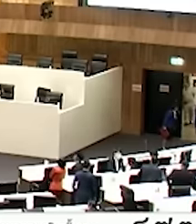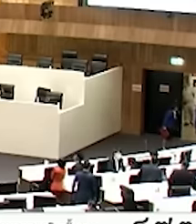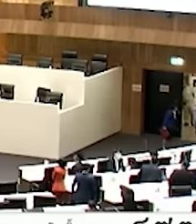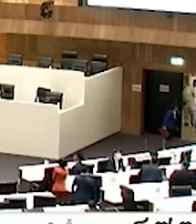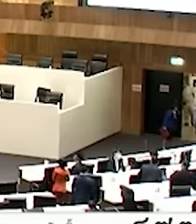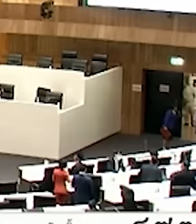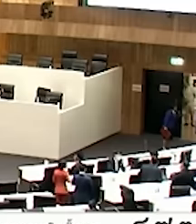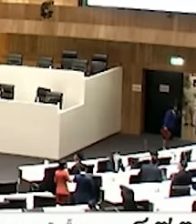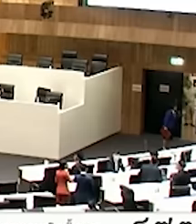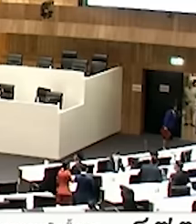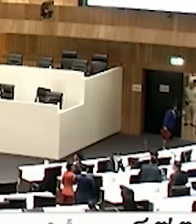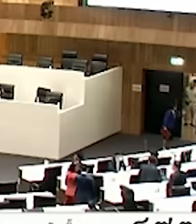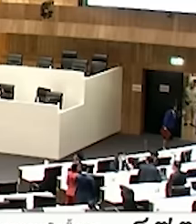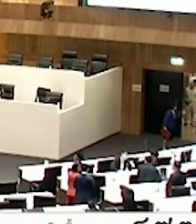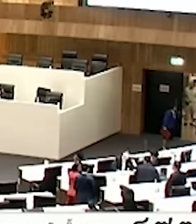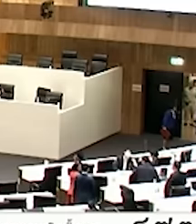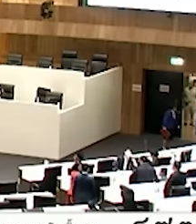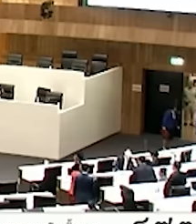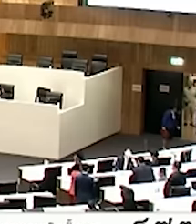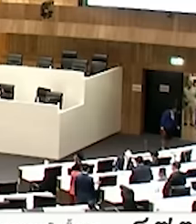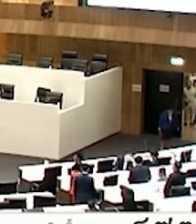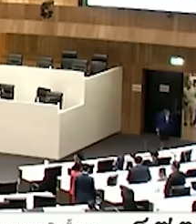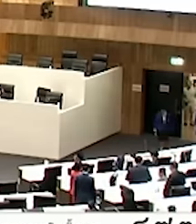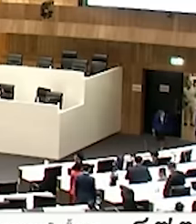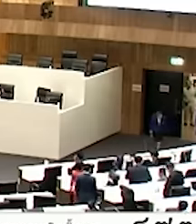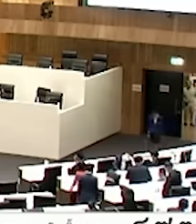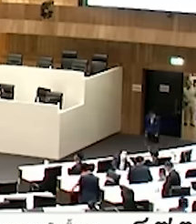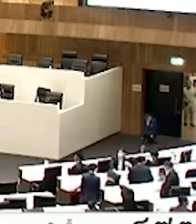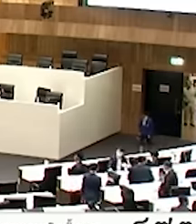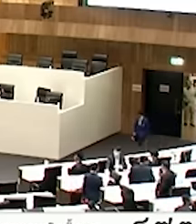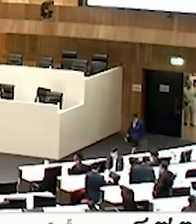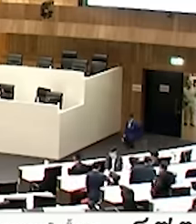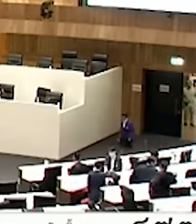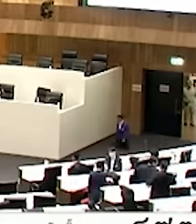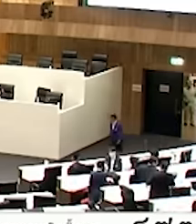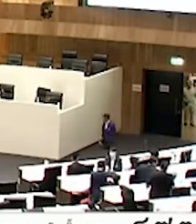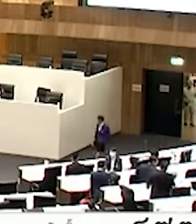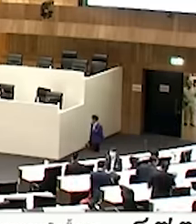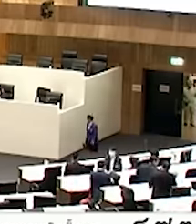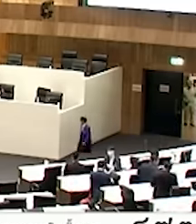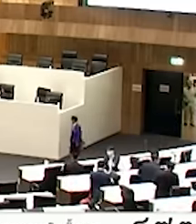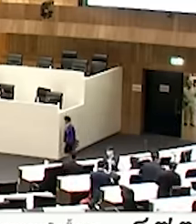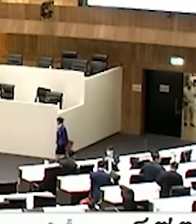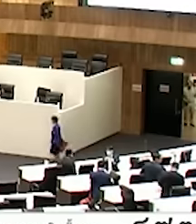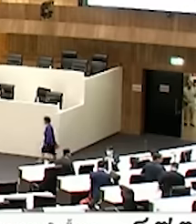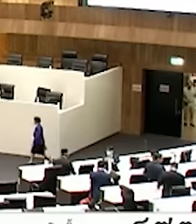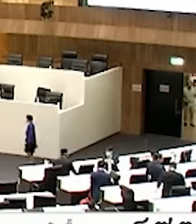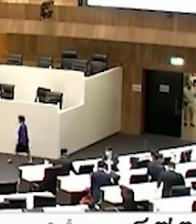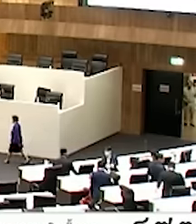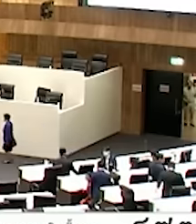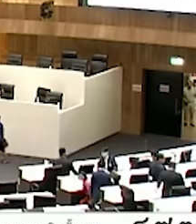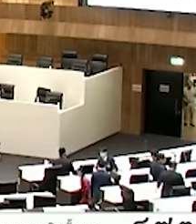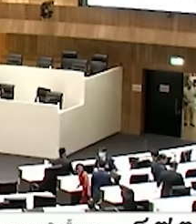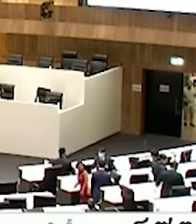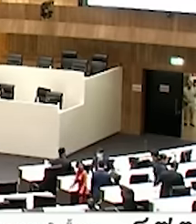ธรรมนูญแห่งราชอาณาจักรไทยนะคะวันนี้เริ่มประชุมตั้งแต่10นาฬิกาเป็นต้นมาค่ะมีท่านประธานวันมูฮัมหมัดน